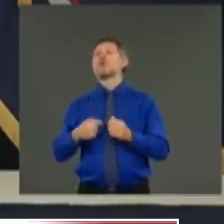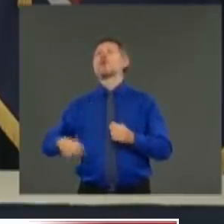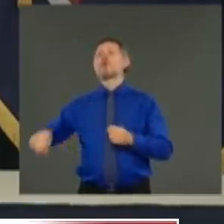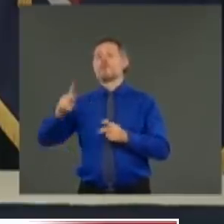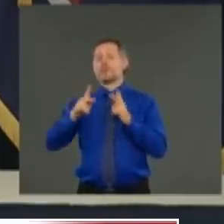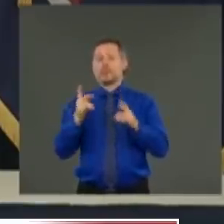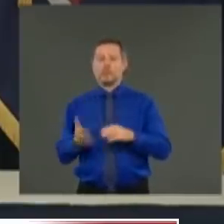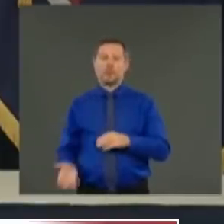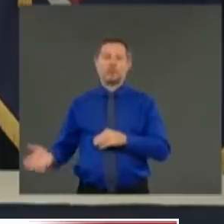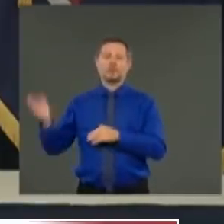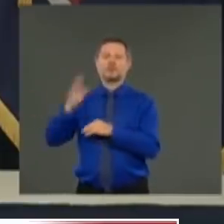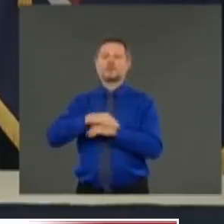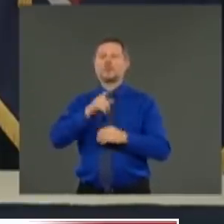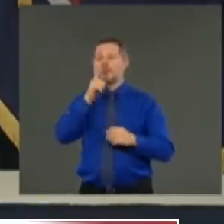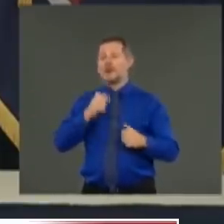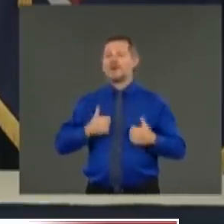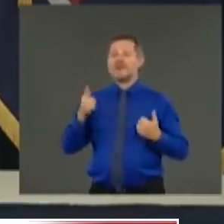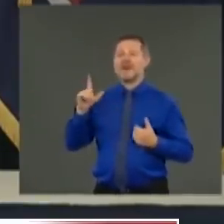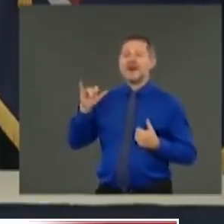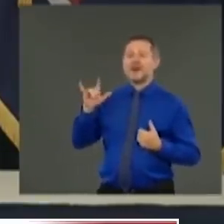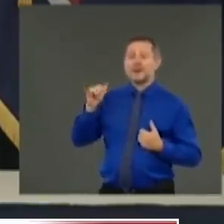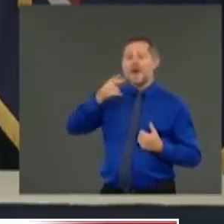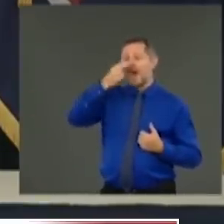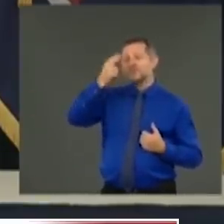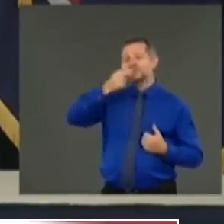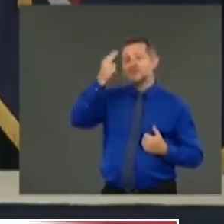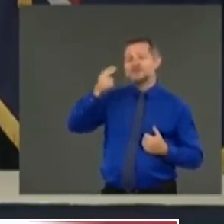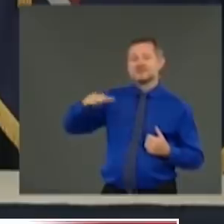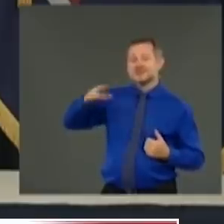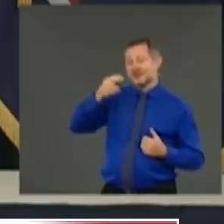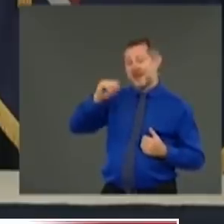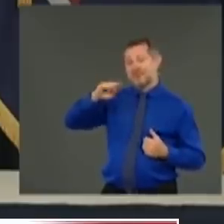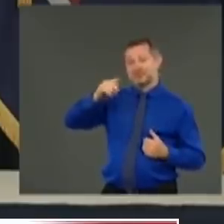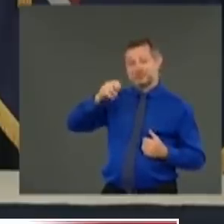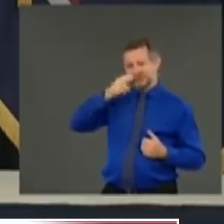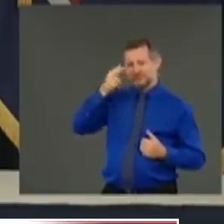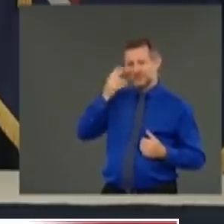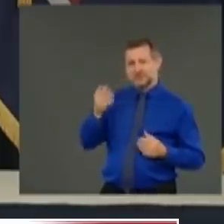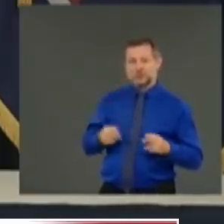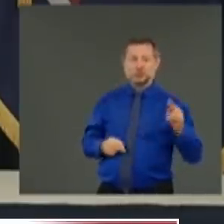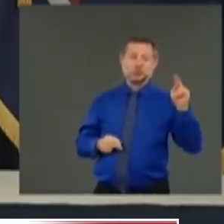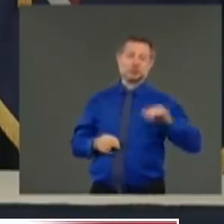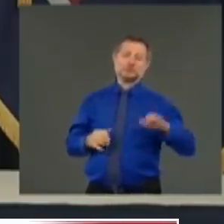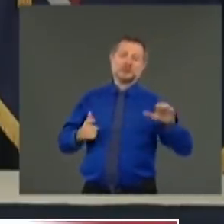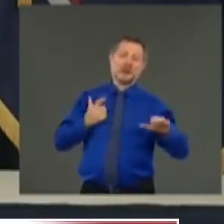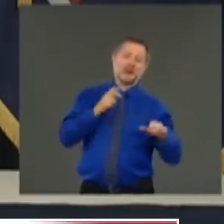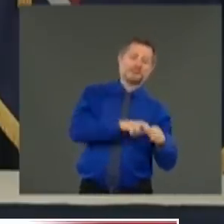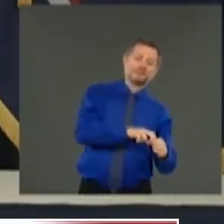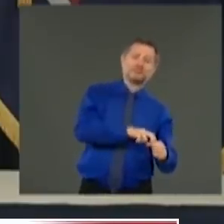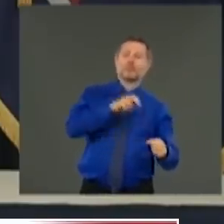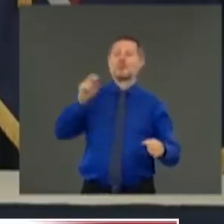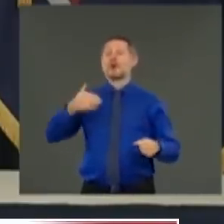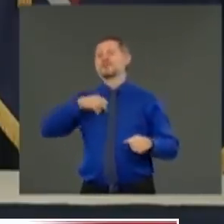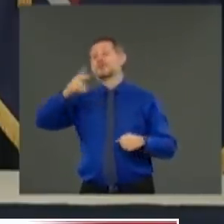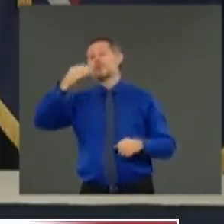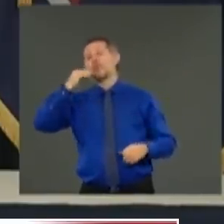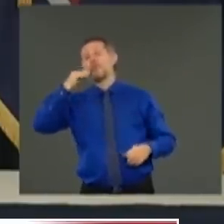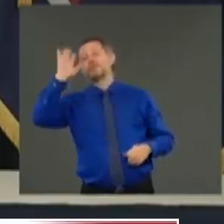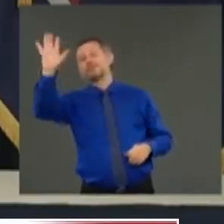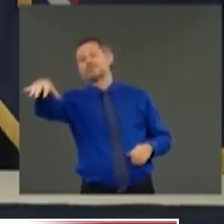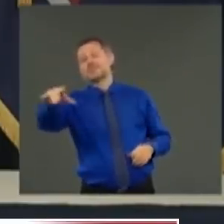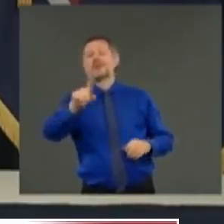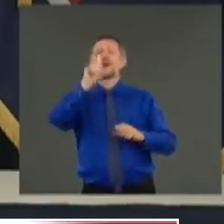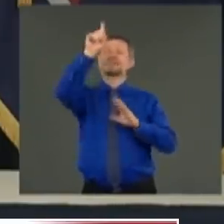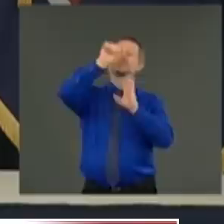людьми, которые сейчас в своем особняке в Хэмптоне, или в Хадсон-Вэлли, или в загородном доме в